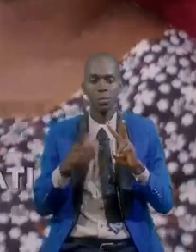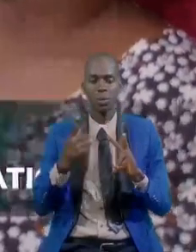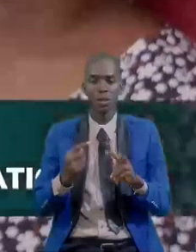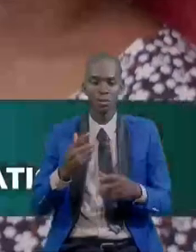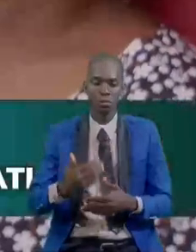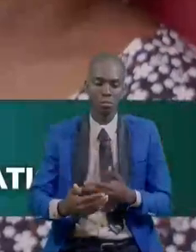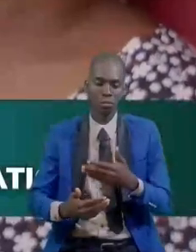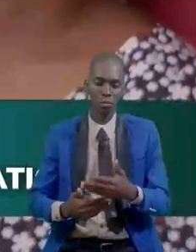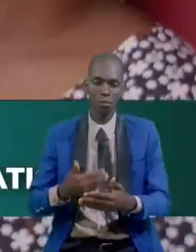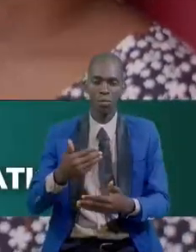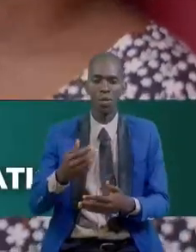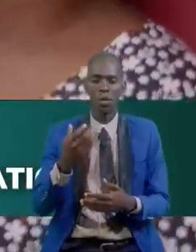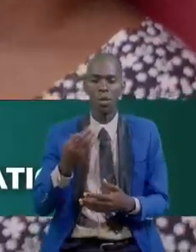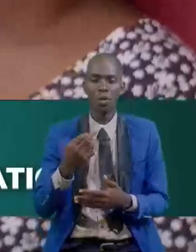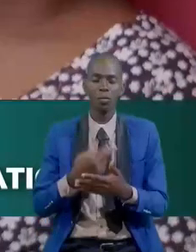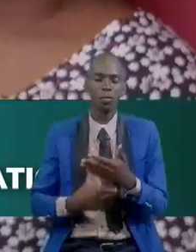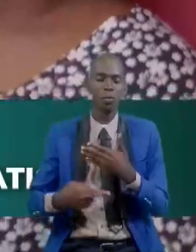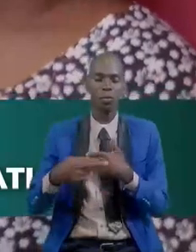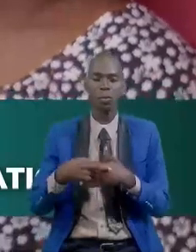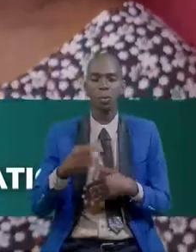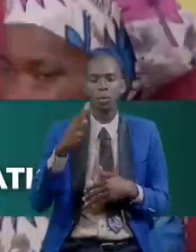le processus de restauration.